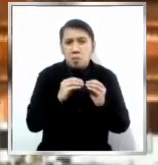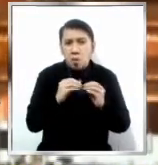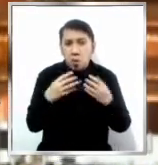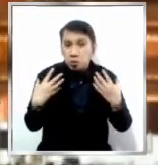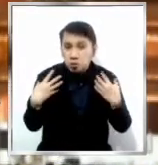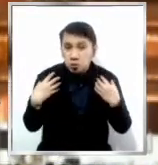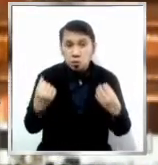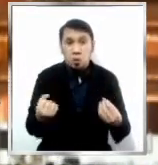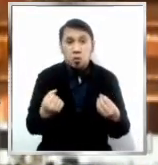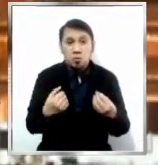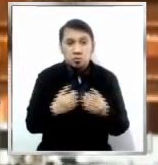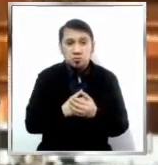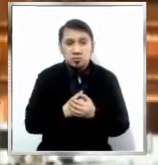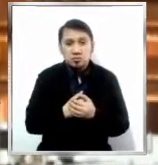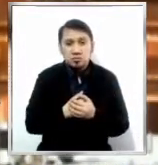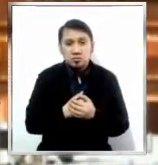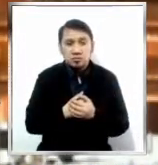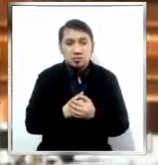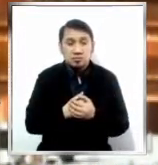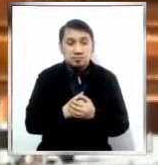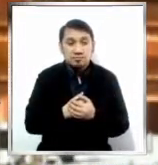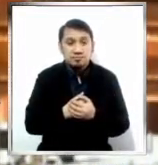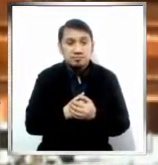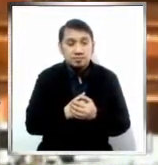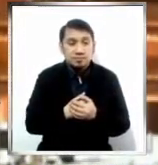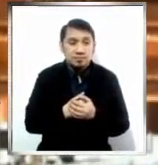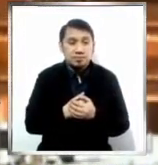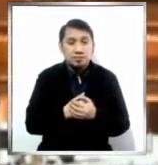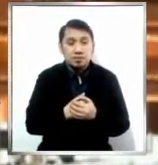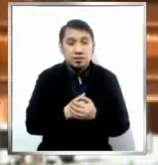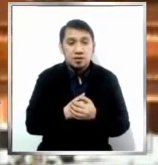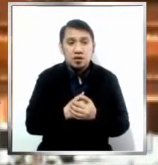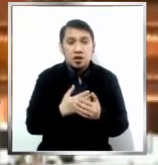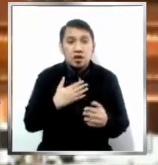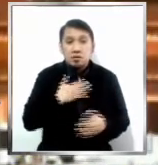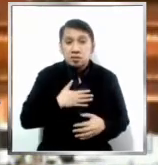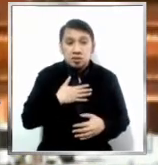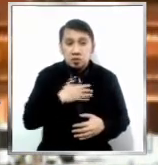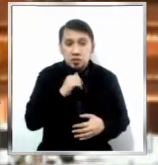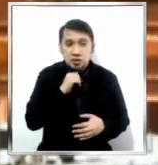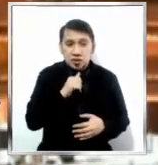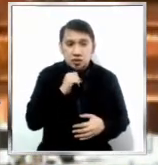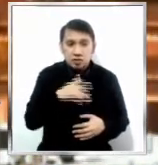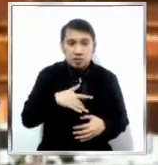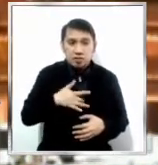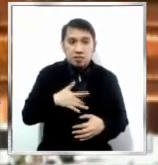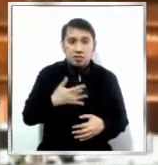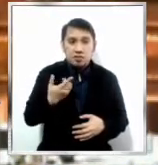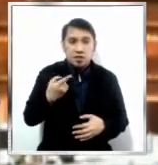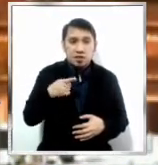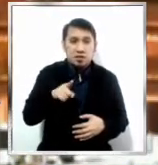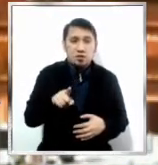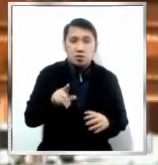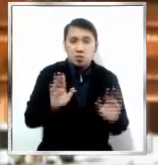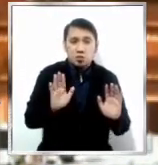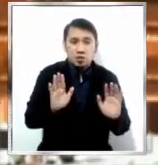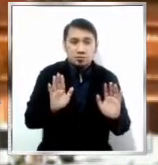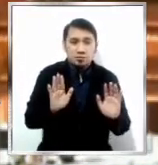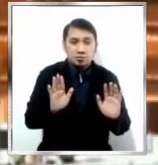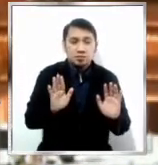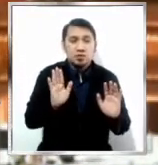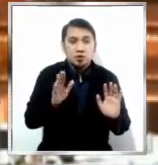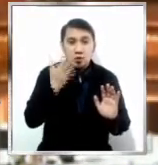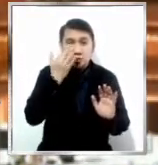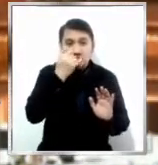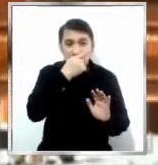Sa bagay yung, wag ho kayong ma-insulto kasi totoo naman. Pero wala ko nakita ang taga-squatter